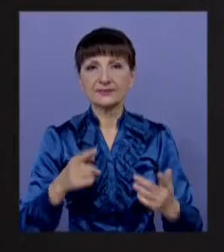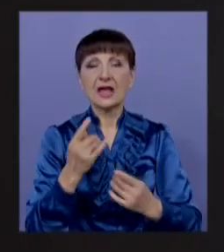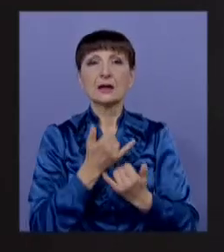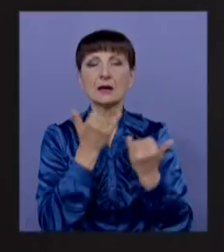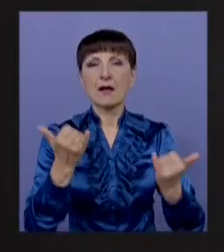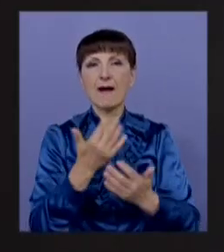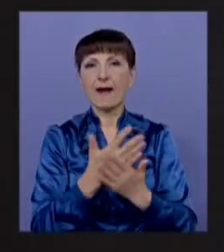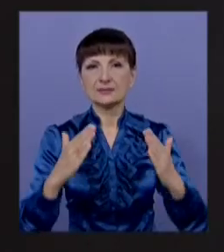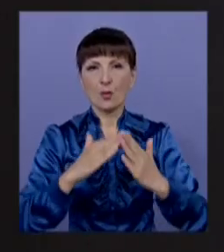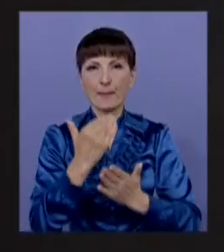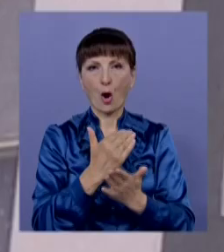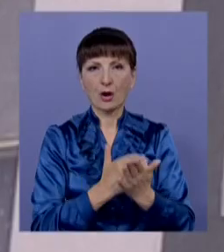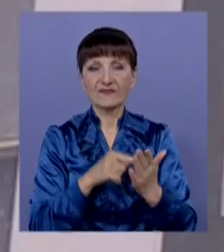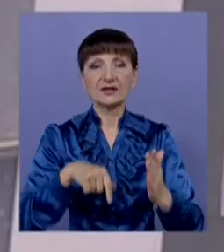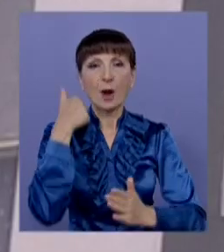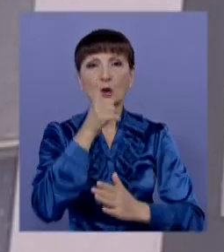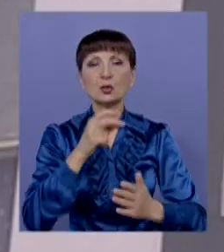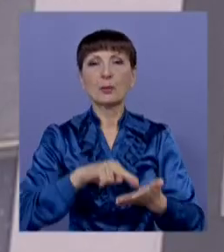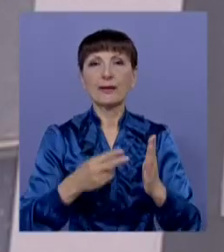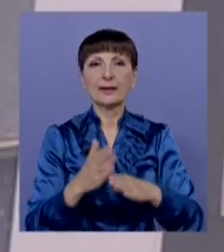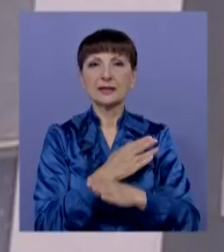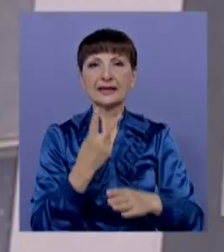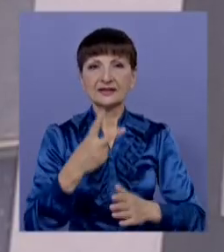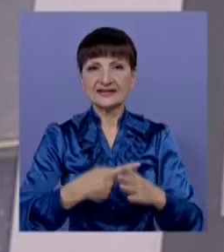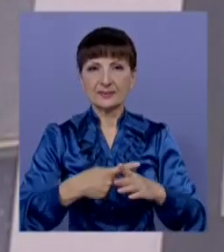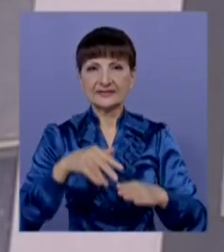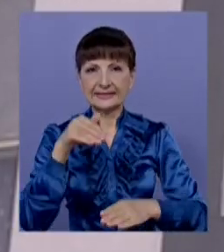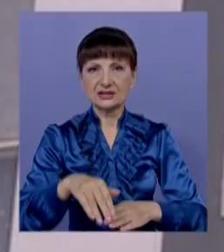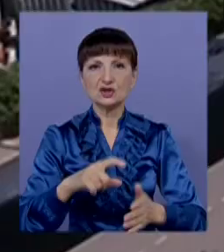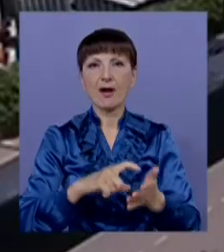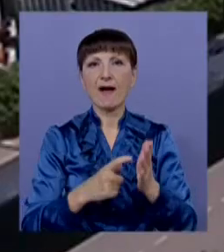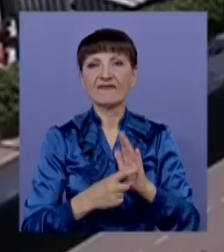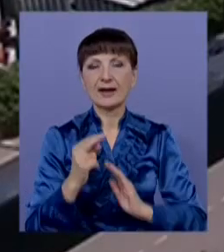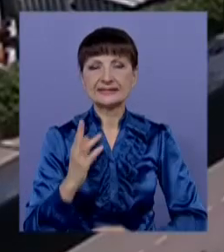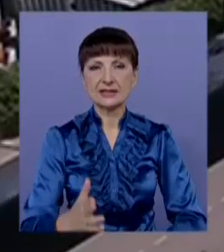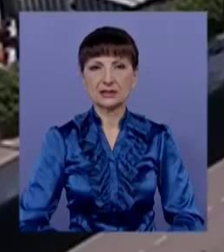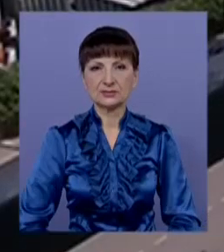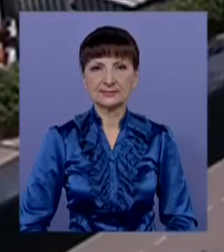жилищных программ. В этом году планируется распределить 2500 квартир.